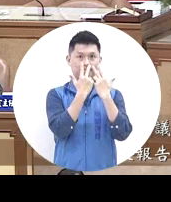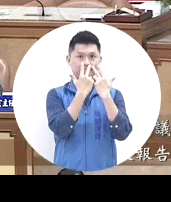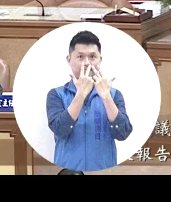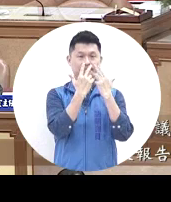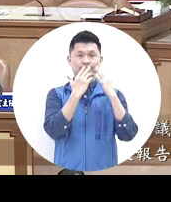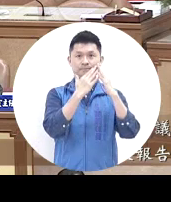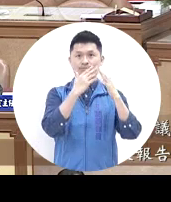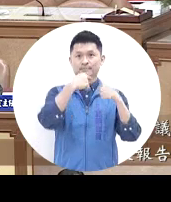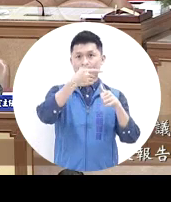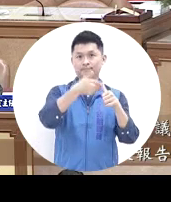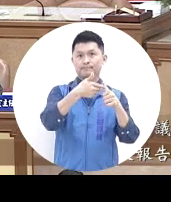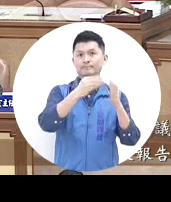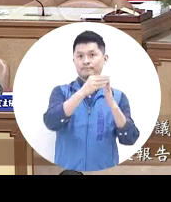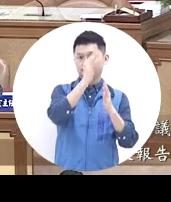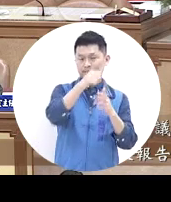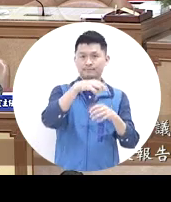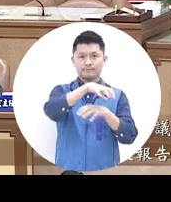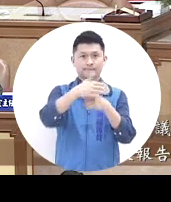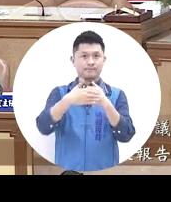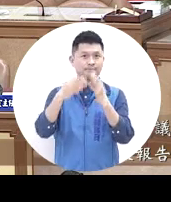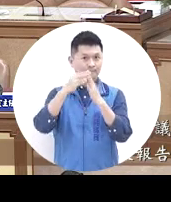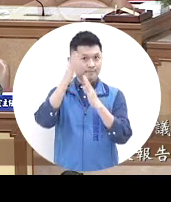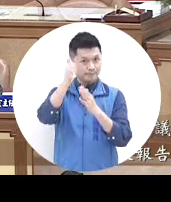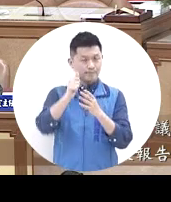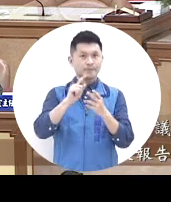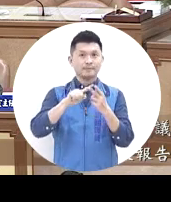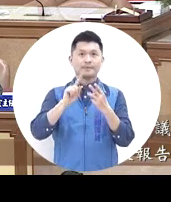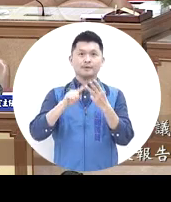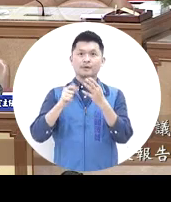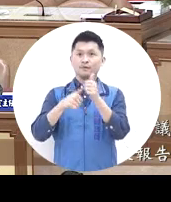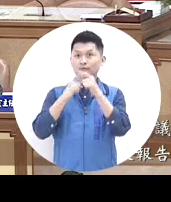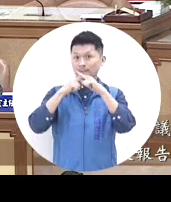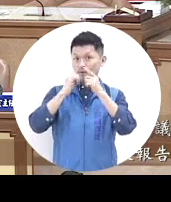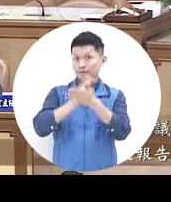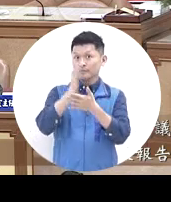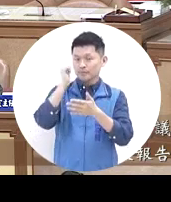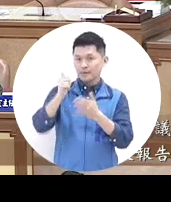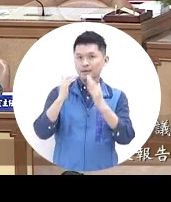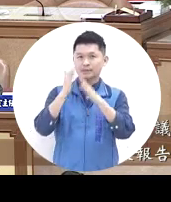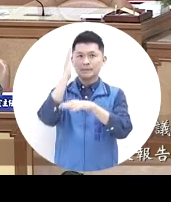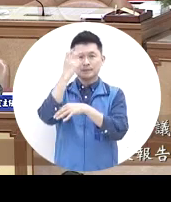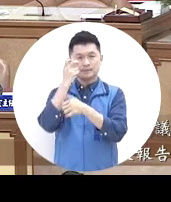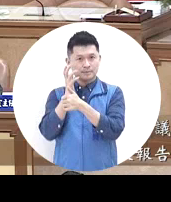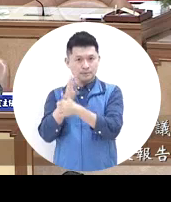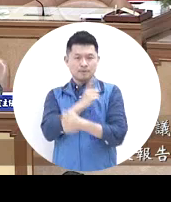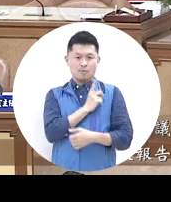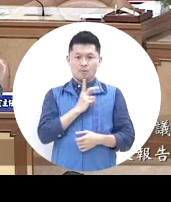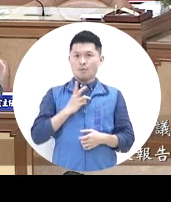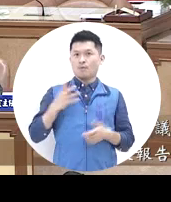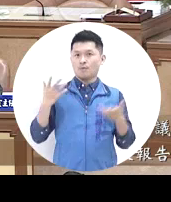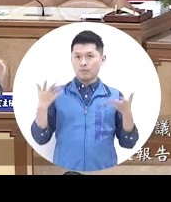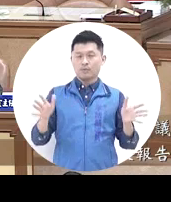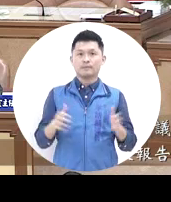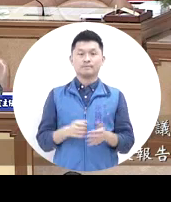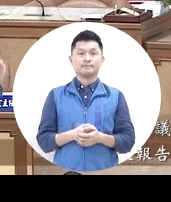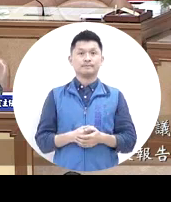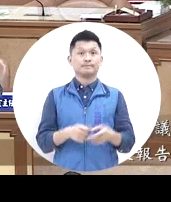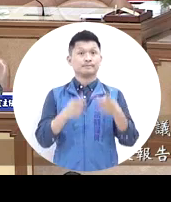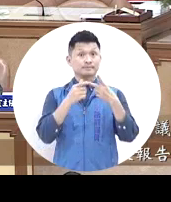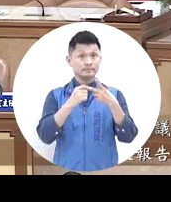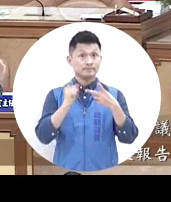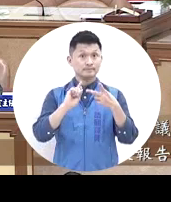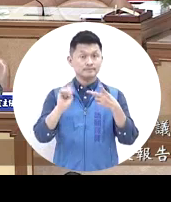环保局长，也当过副秘书长跟市政顾问。第二个也一样，就是我们